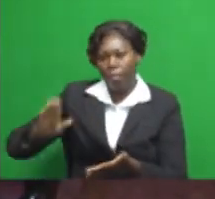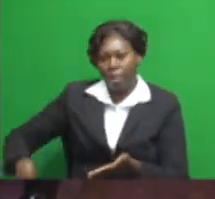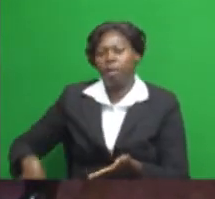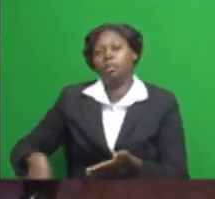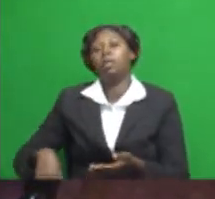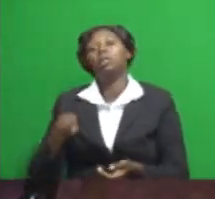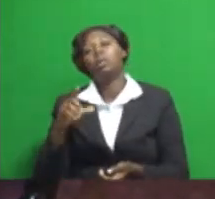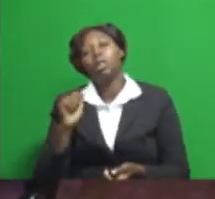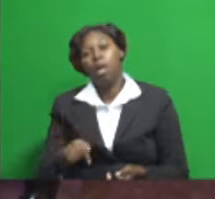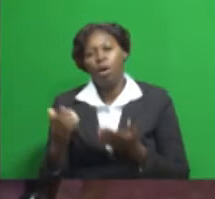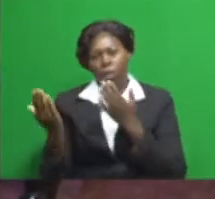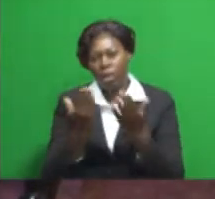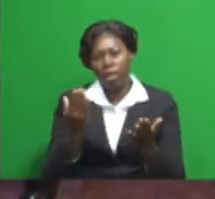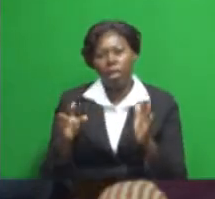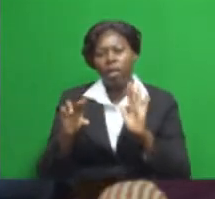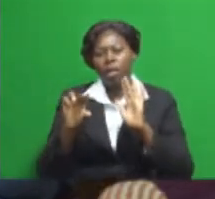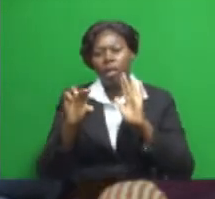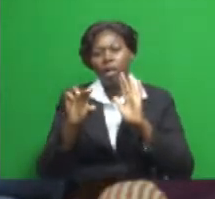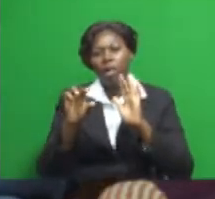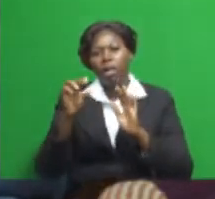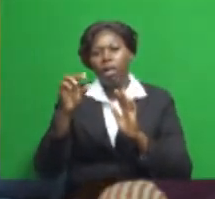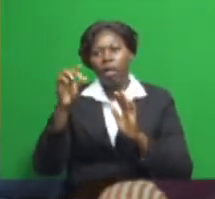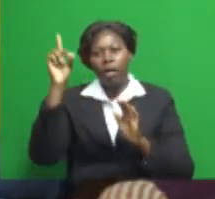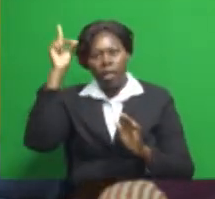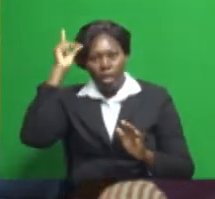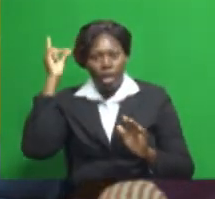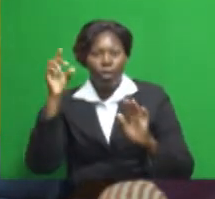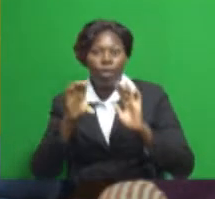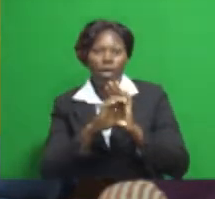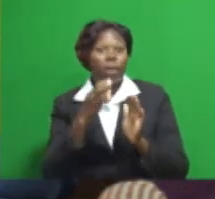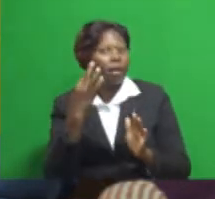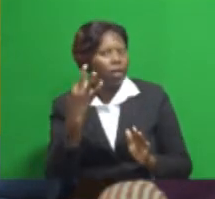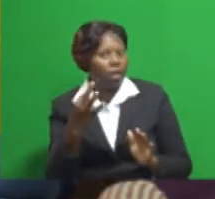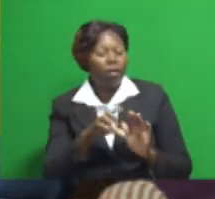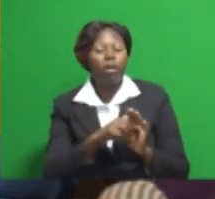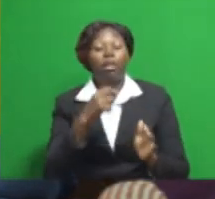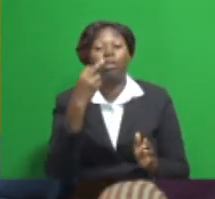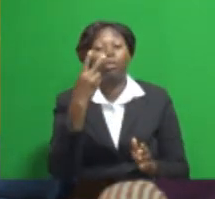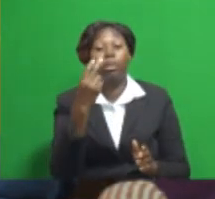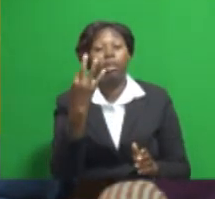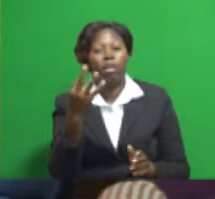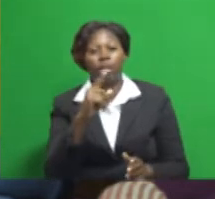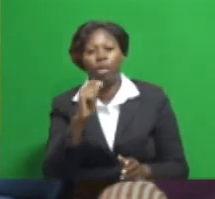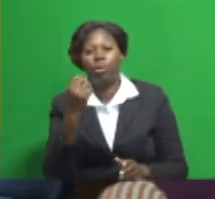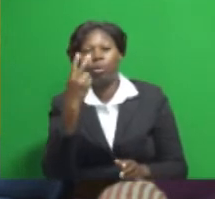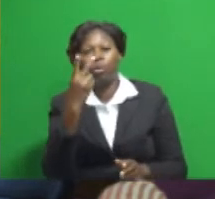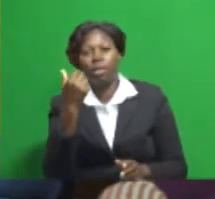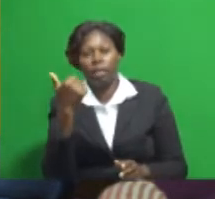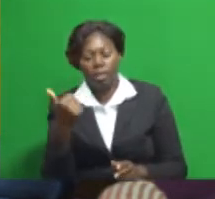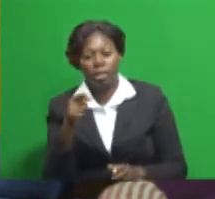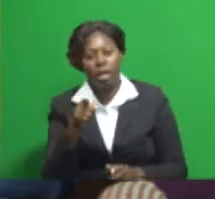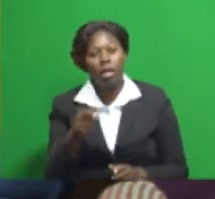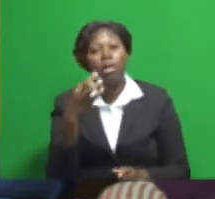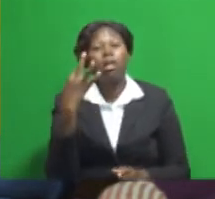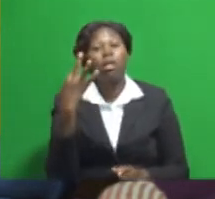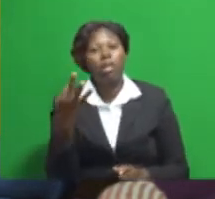verse 23 kusvika pa 26. Daniel chitsauko 3 verse 23 kuenda ku 26. Varume ava vatatu vana